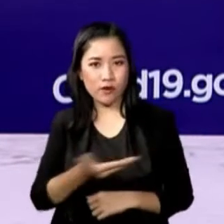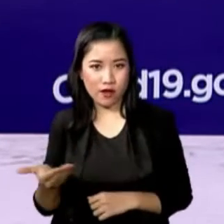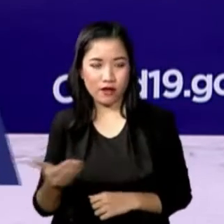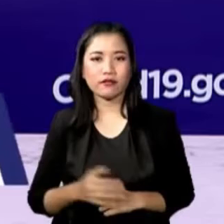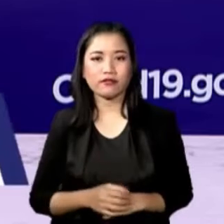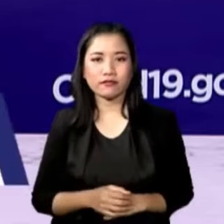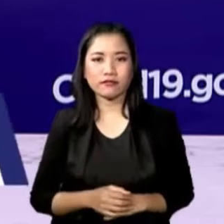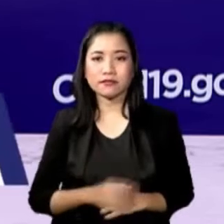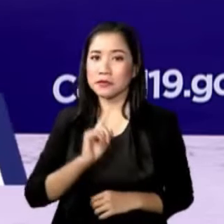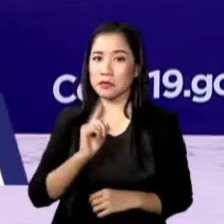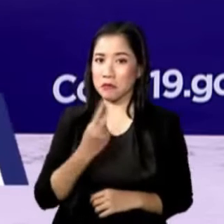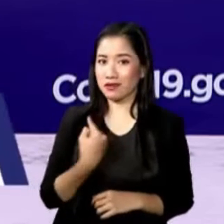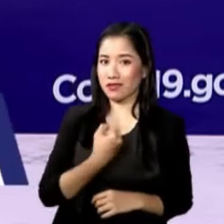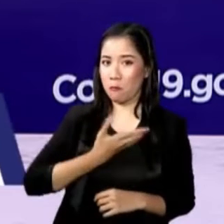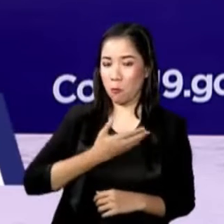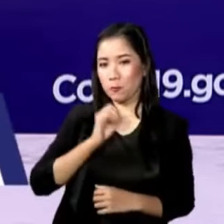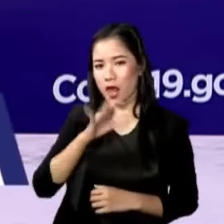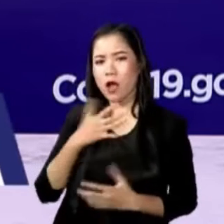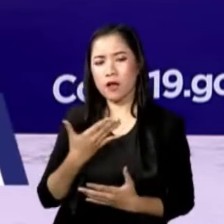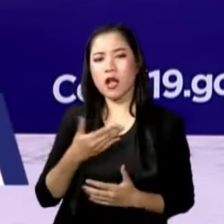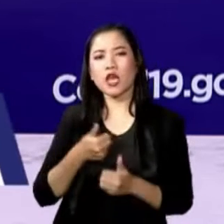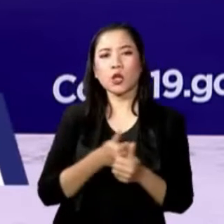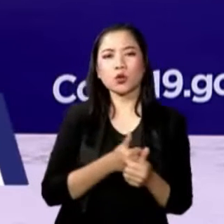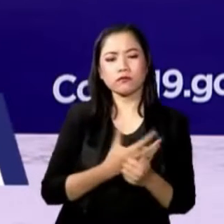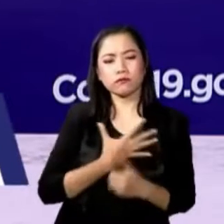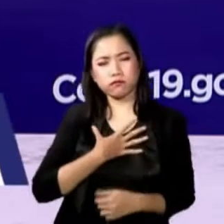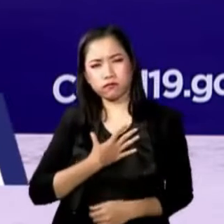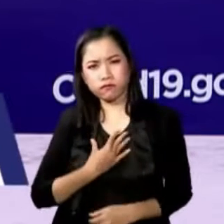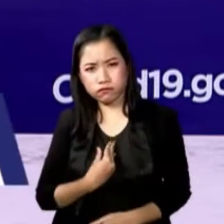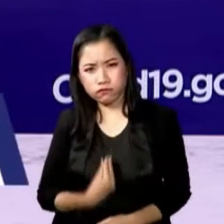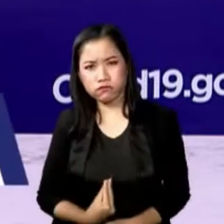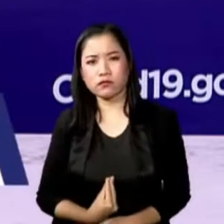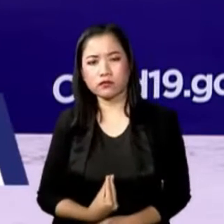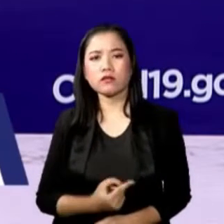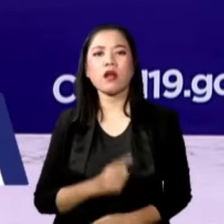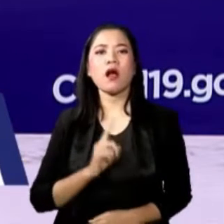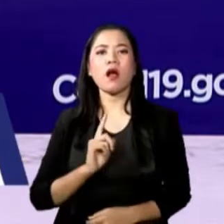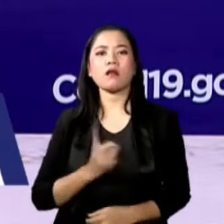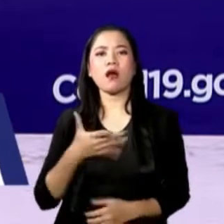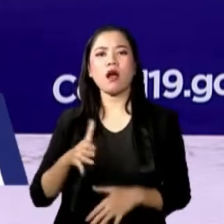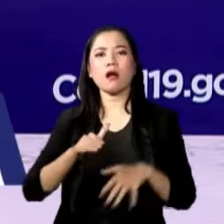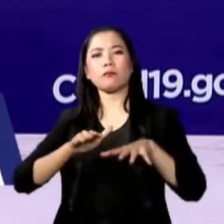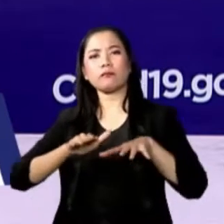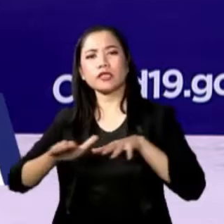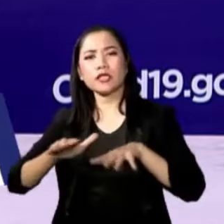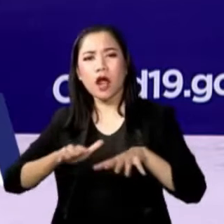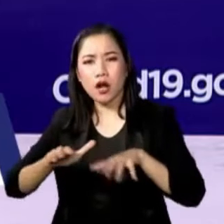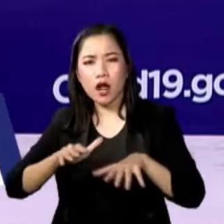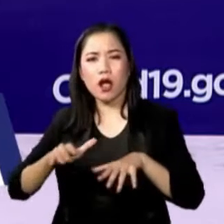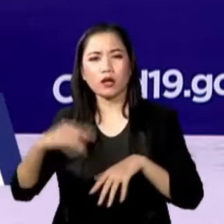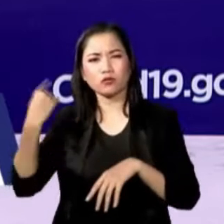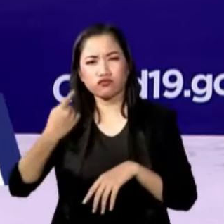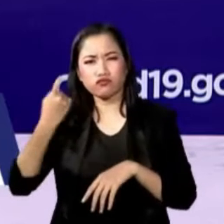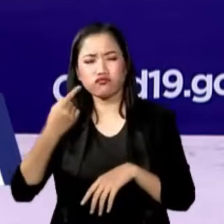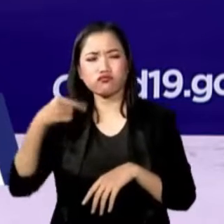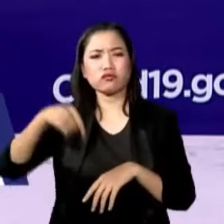Pertama, kami mengucapkan bela sungkawa sedalam-dalamnya atas kejadian bencana yang bertubi-tubi